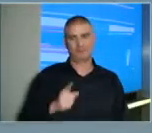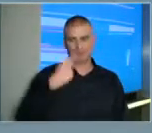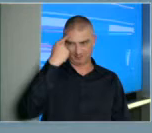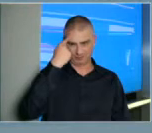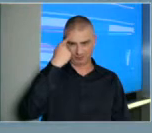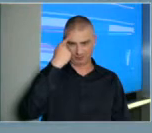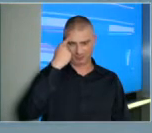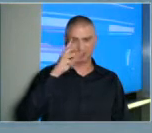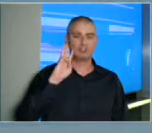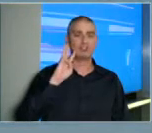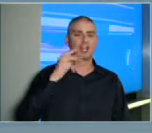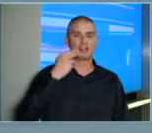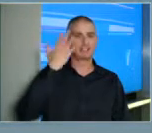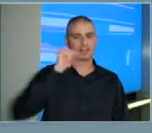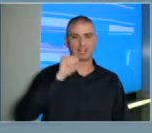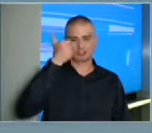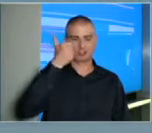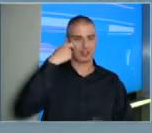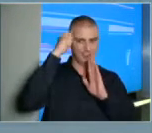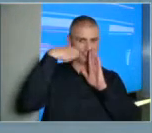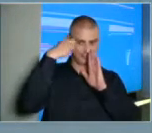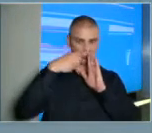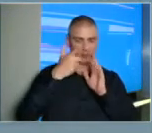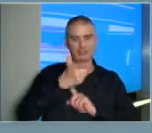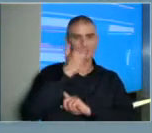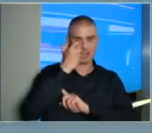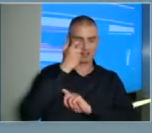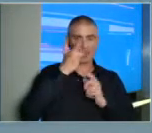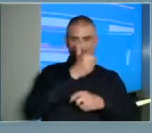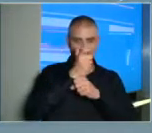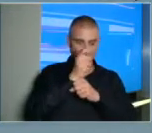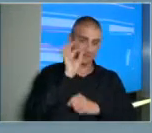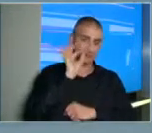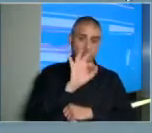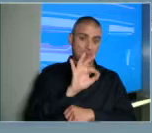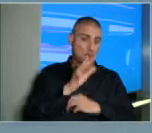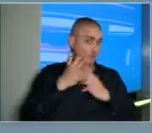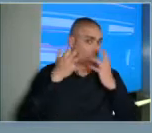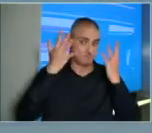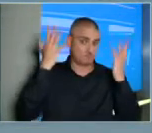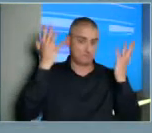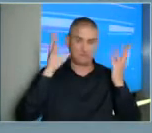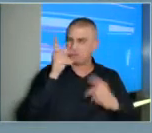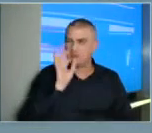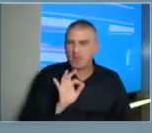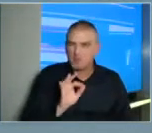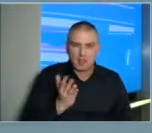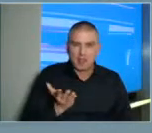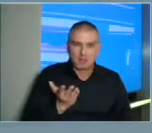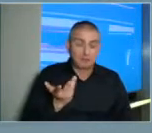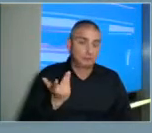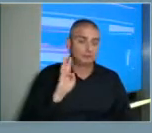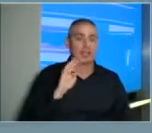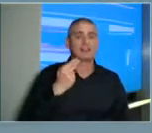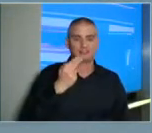חשבתם ששרן השכל הייתה הראשונה שבסרטון ויראלי ירתה במטווח ופגעה ב... במה היא פגעה בעצם, שרן